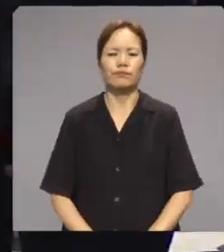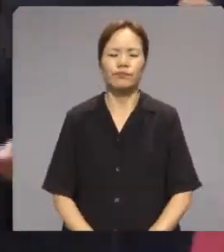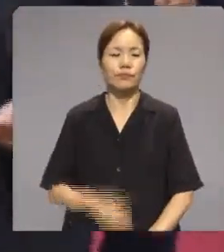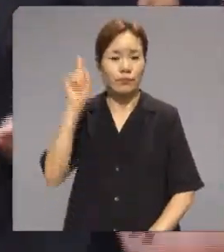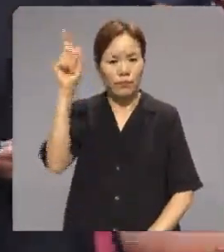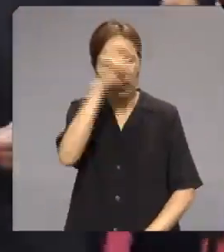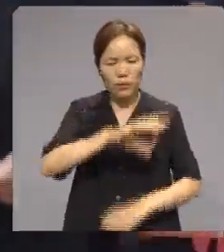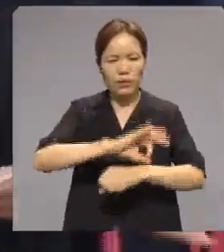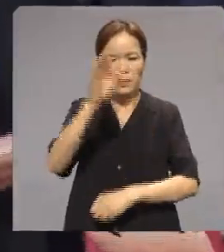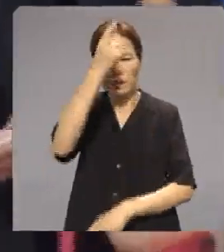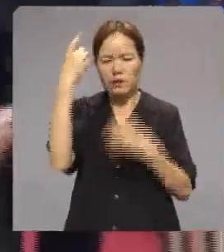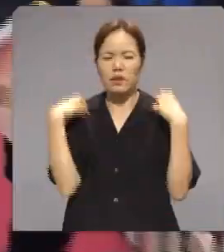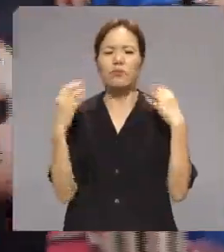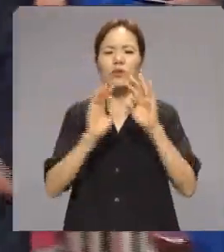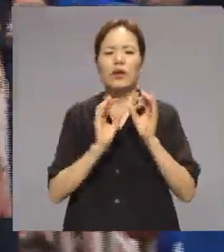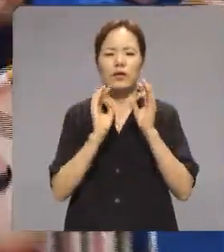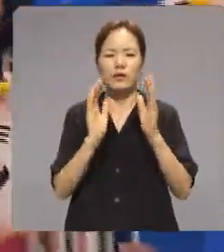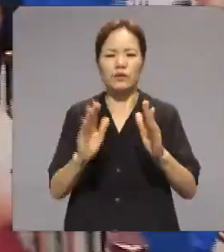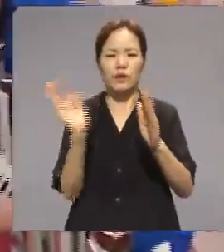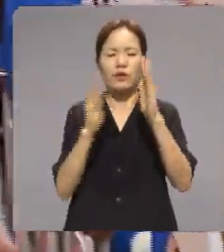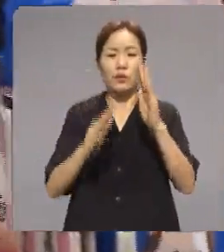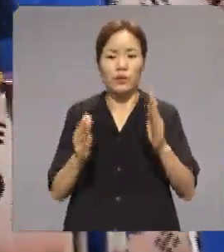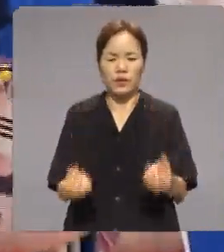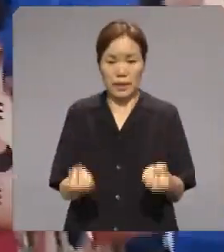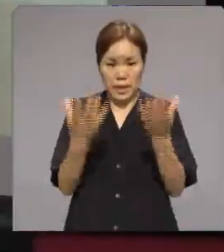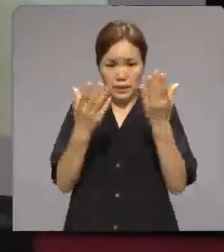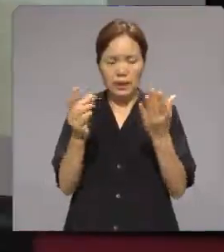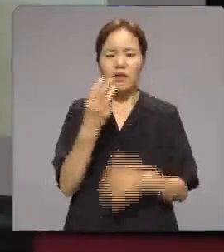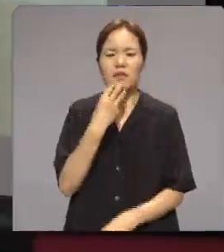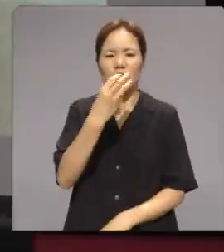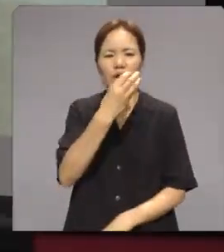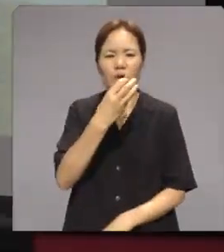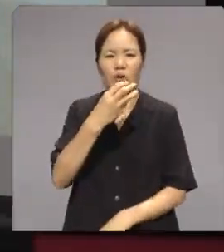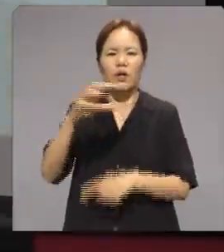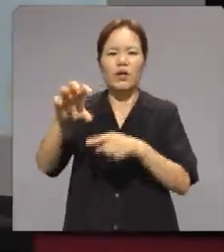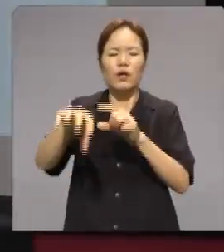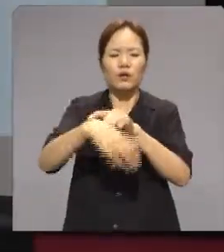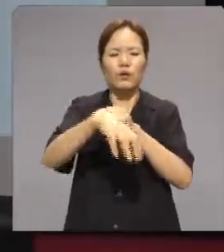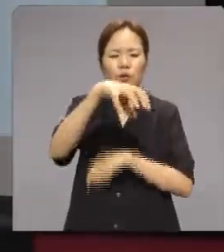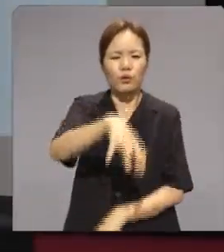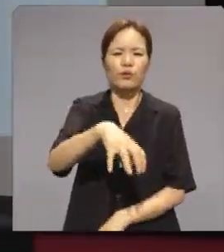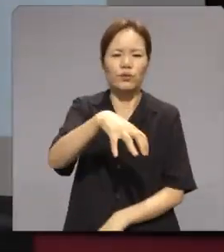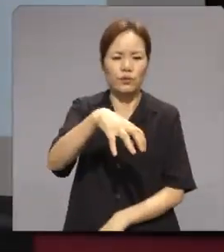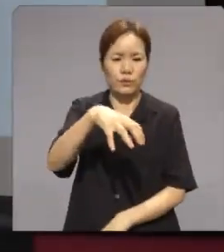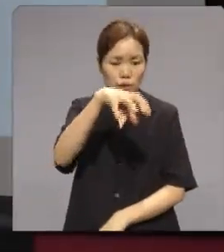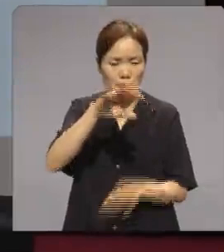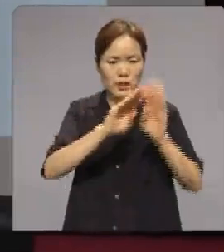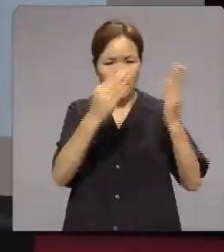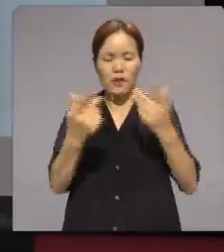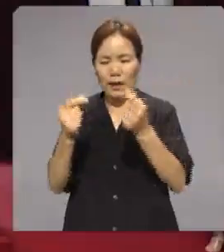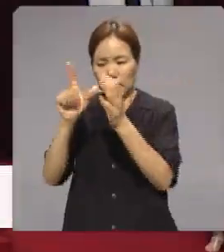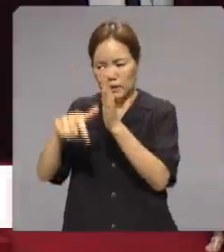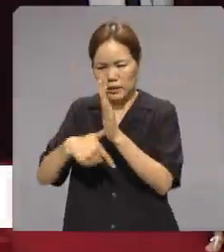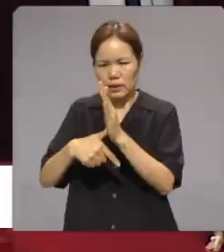내일 오전 10시 정부가 주관하는 공식 경축식은 서울 종로구 세종문화회관에서 열리고 같은